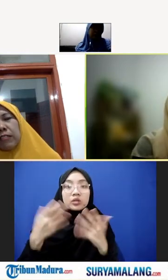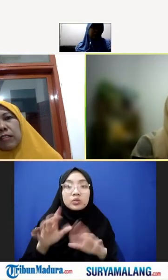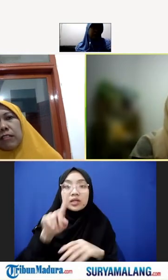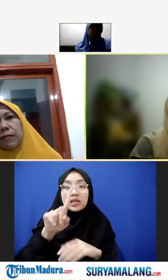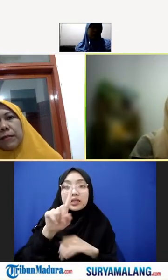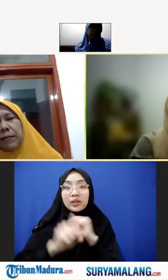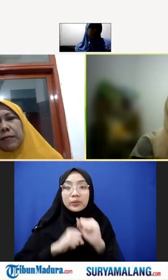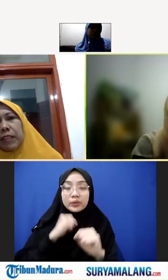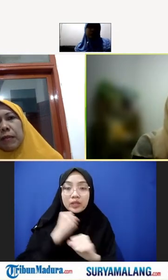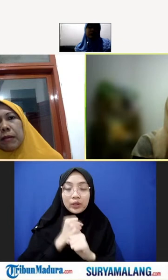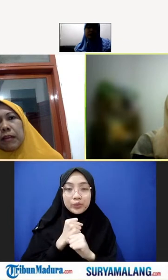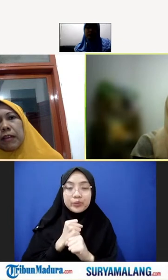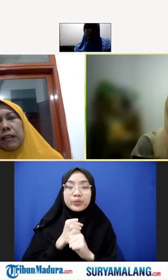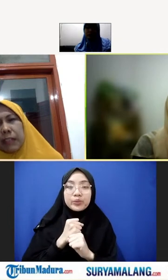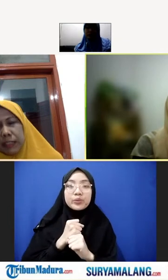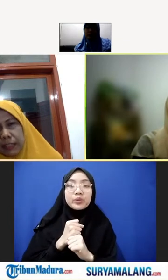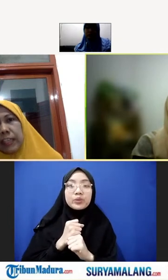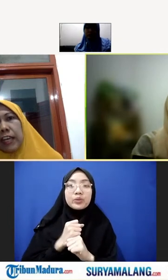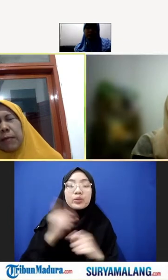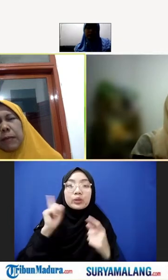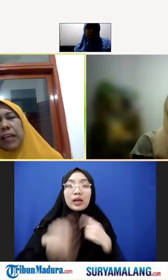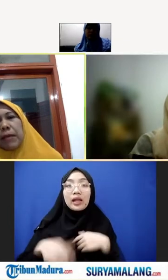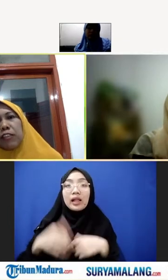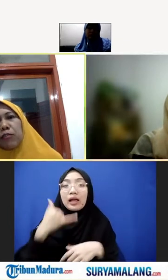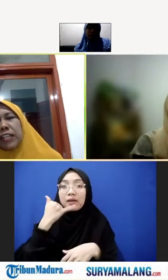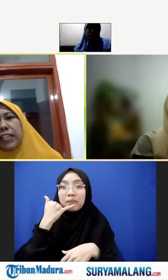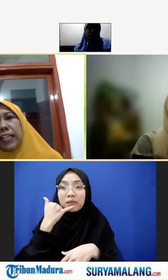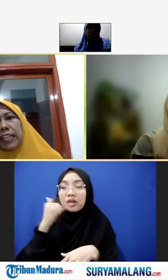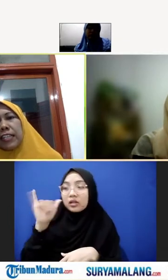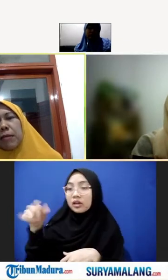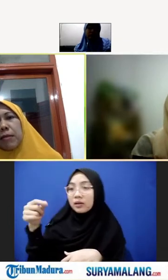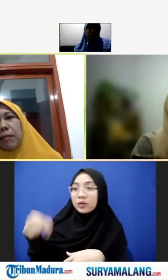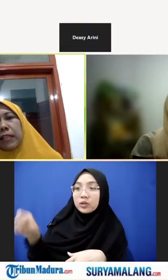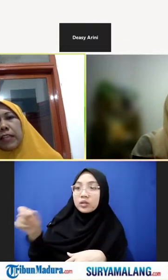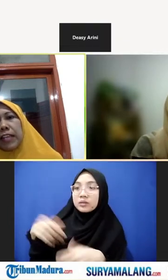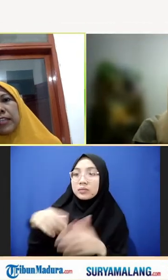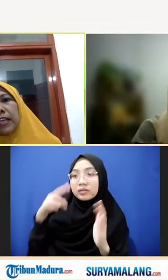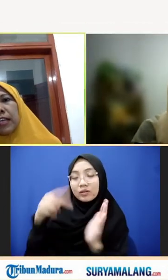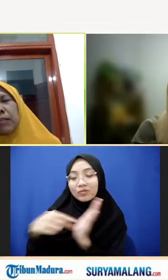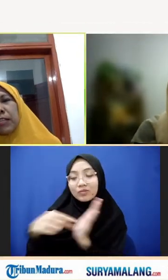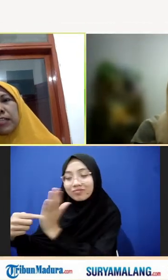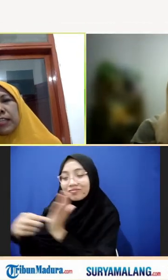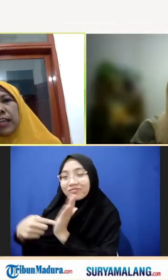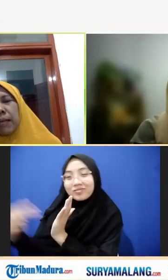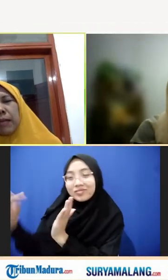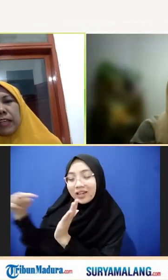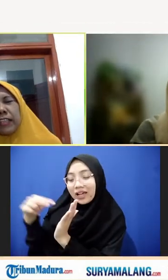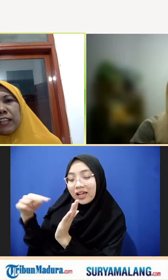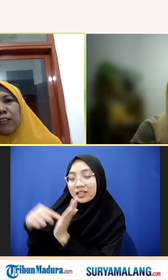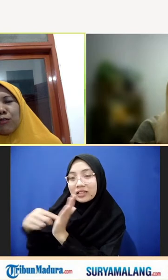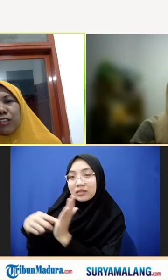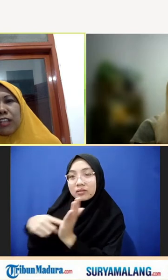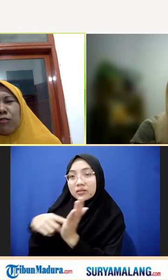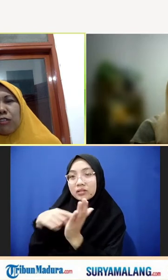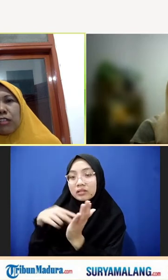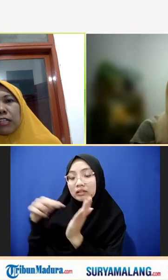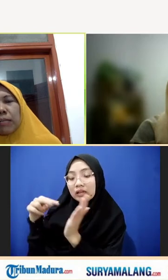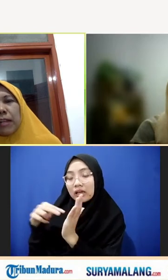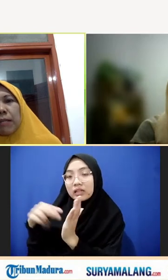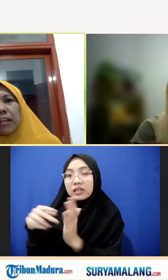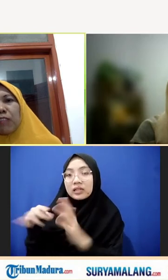dia kenal handphone. Ya, pertama kan cuma dilihatkan sama bapaknya, kan dia nggak bisa diam. Jadi dulu dia